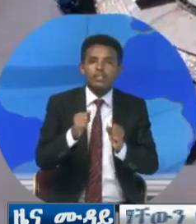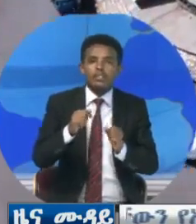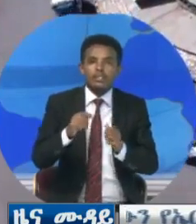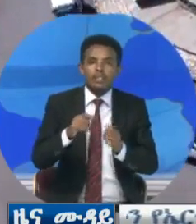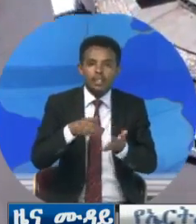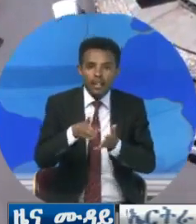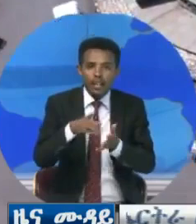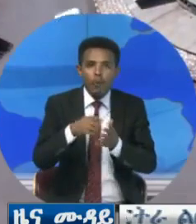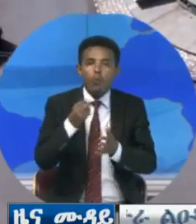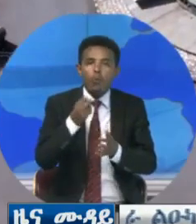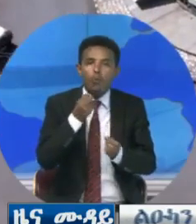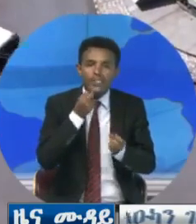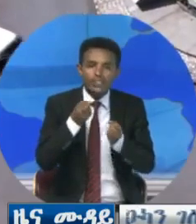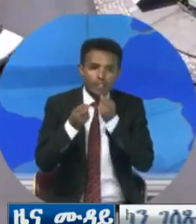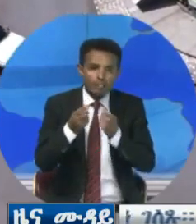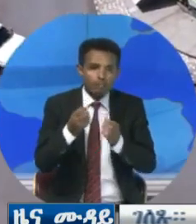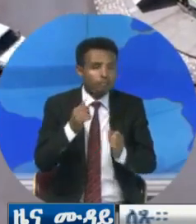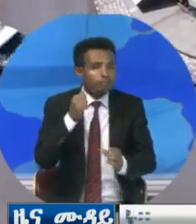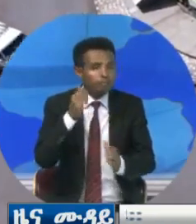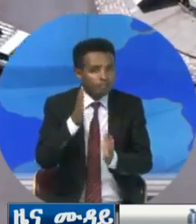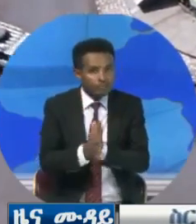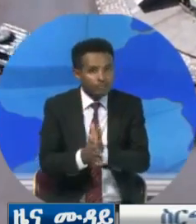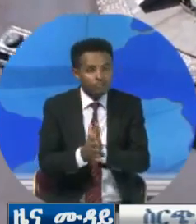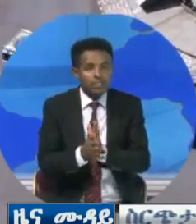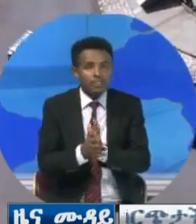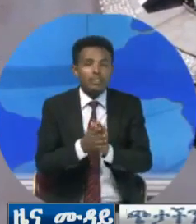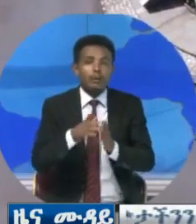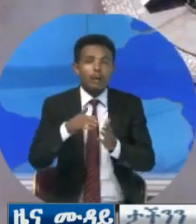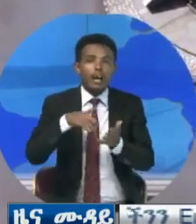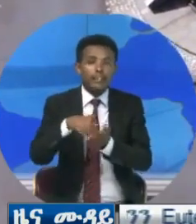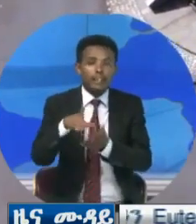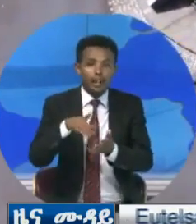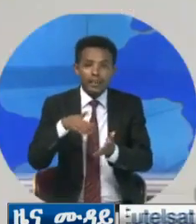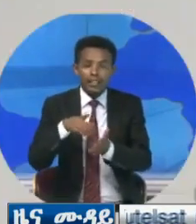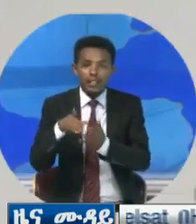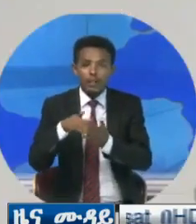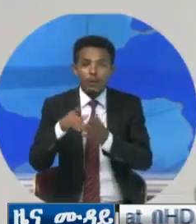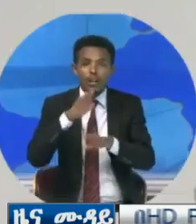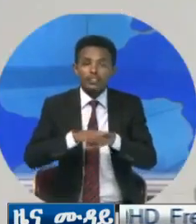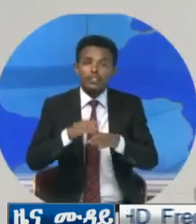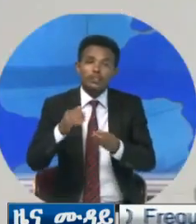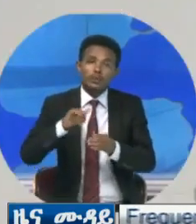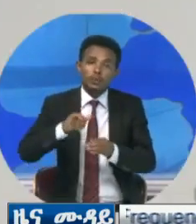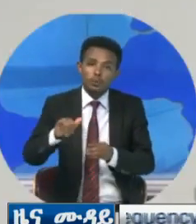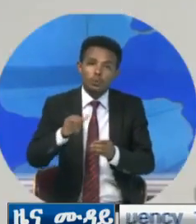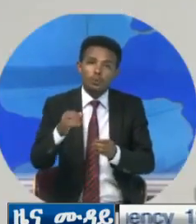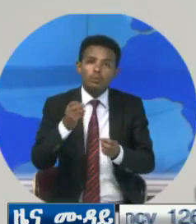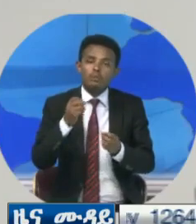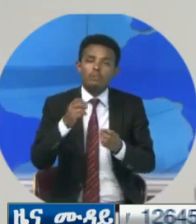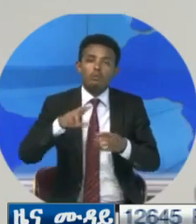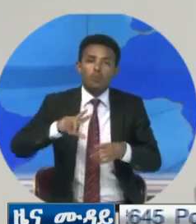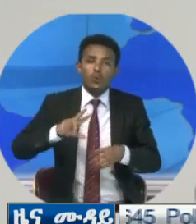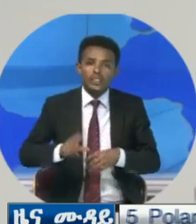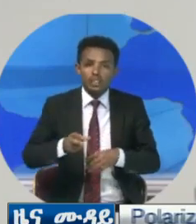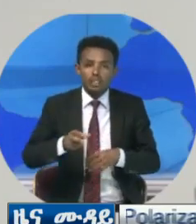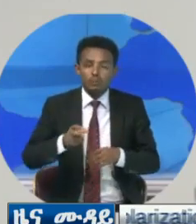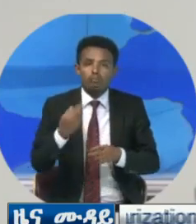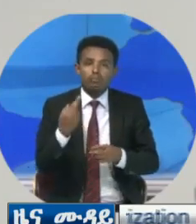ቢሰራ አከራዩ በተከራዩም ላይ እንዲሁ ወንጀል ቢሰራ ለምሳሌ ዝርፊያ